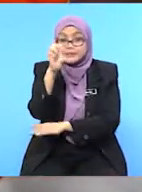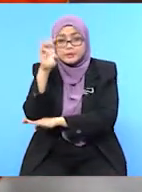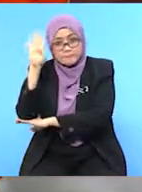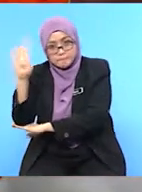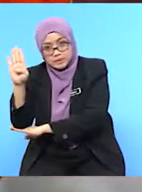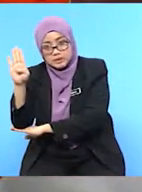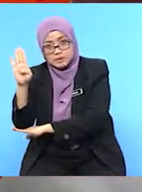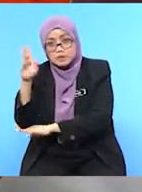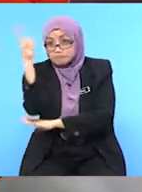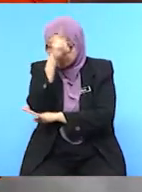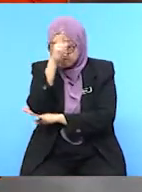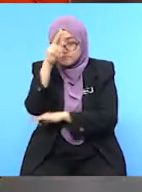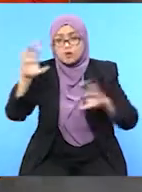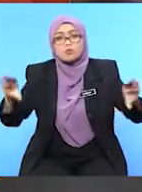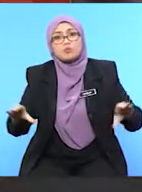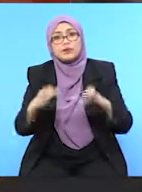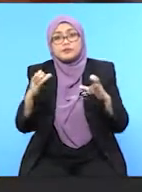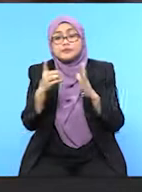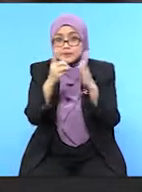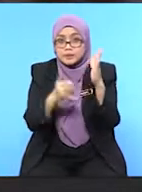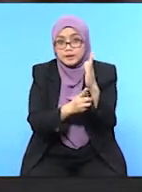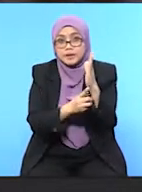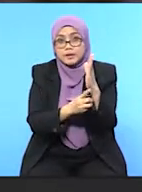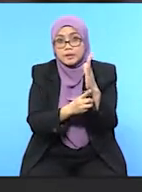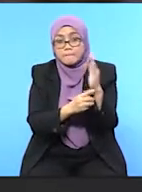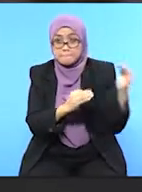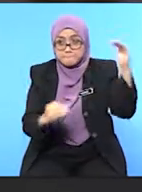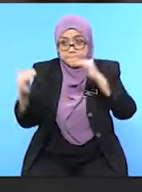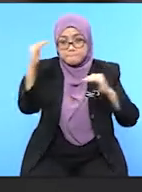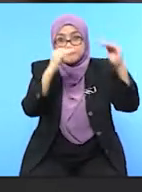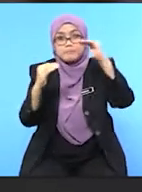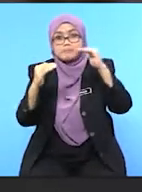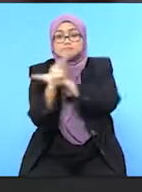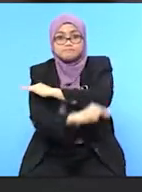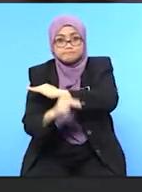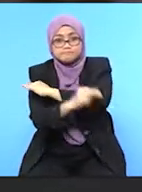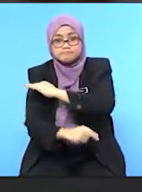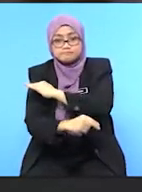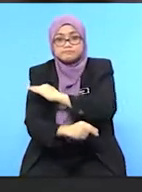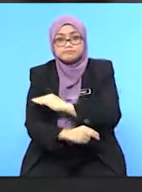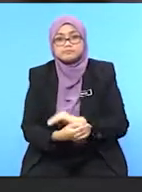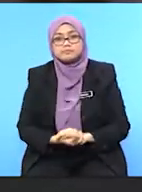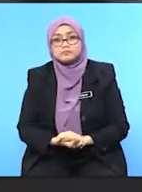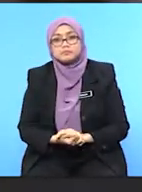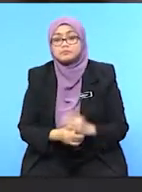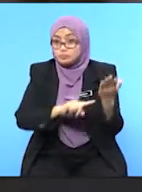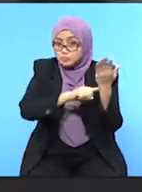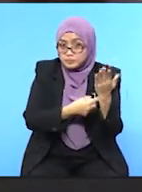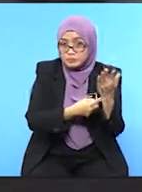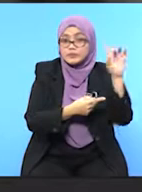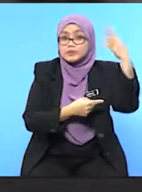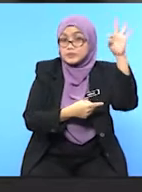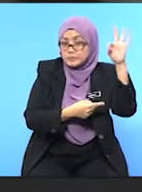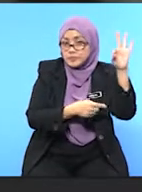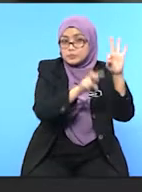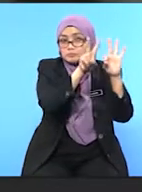saat telah melaksanakan ada Sharp pembangunan nasional yang ataupun kita kenali sebagai DPN yang Bermuda beritahu 91